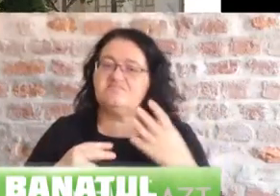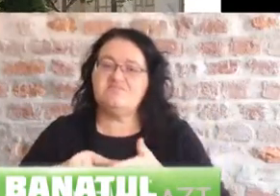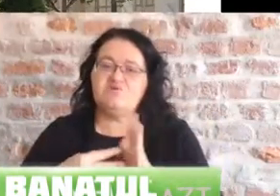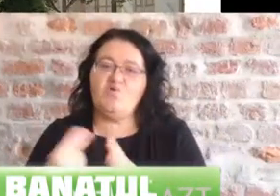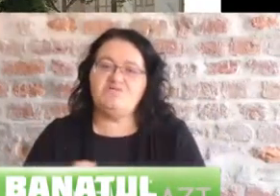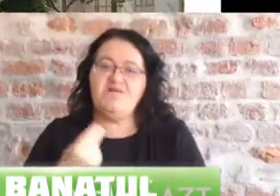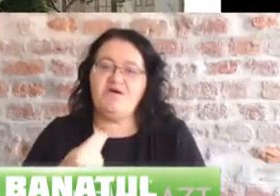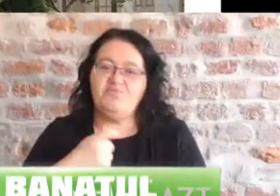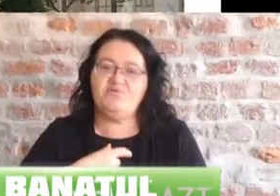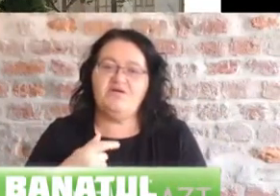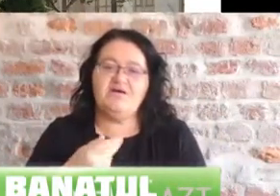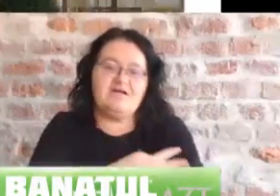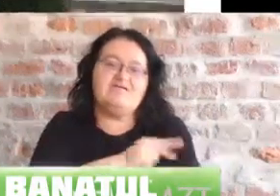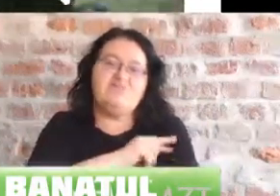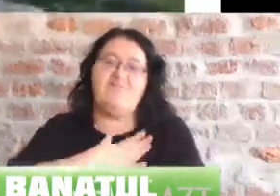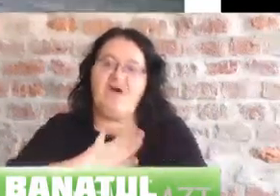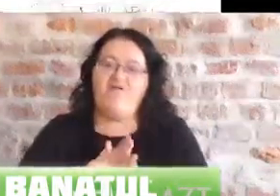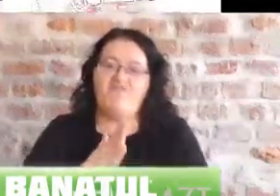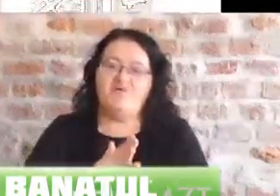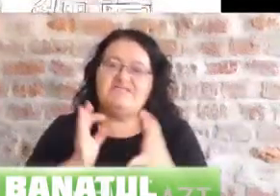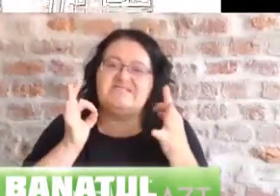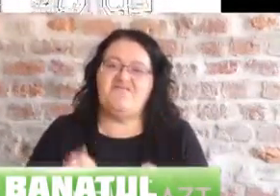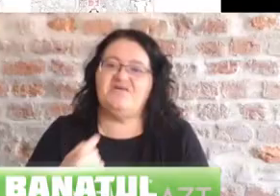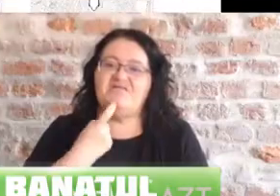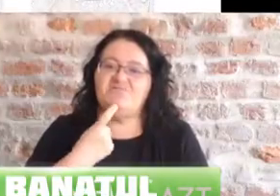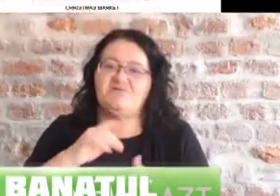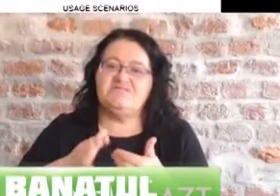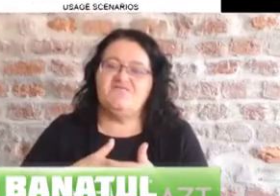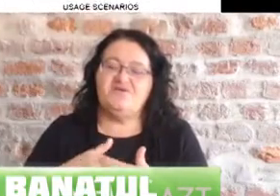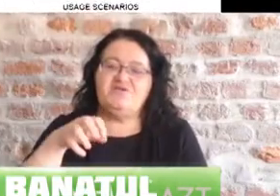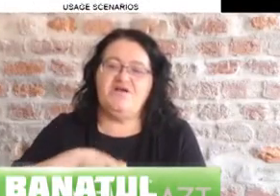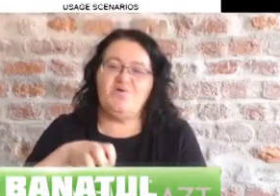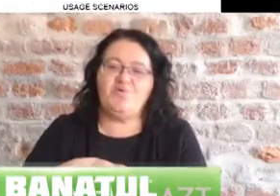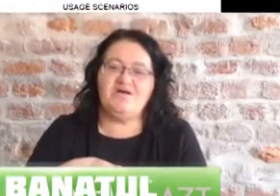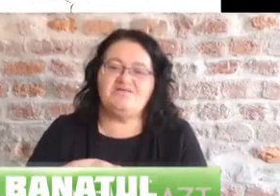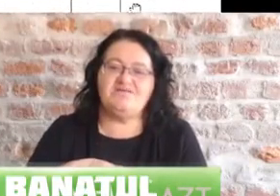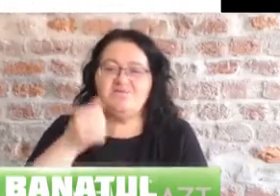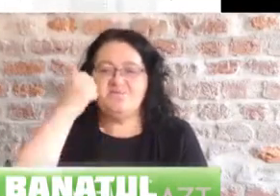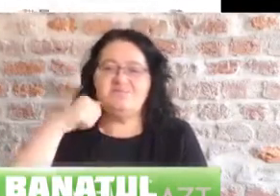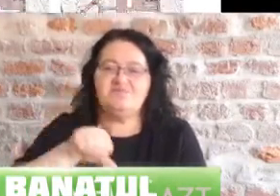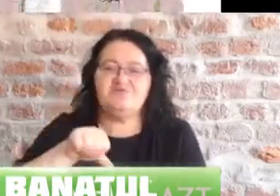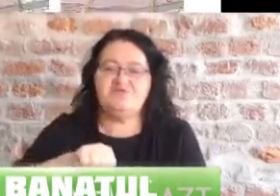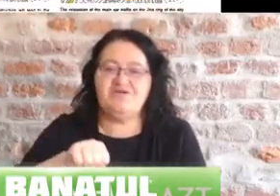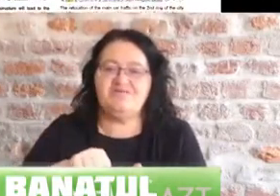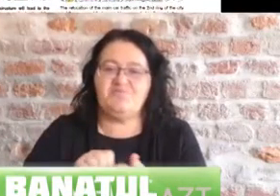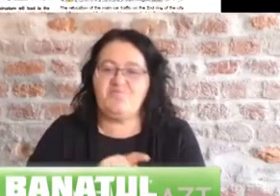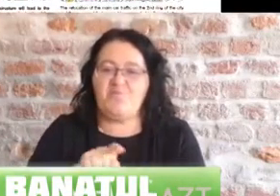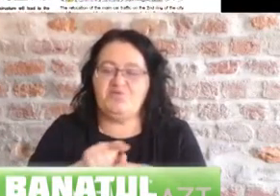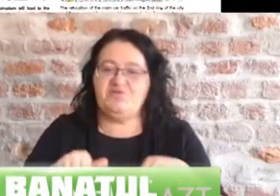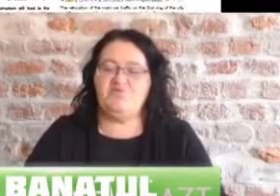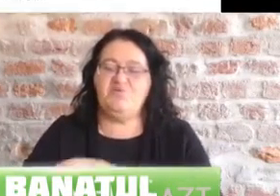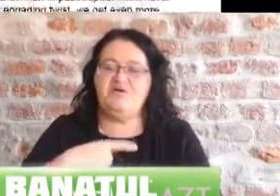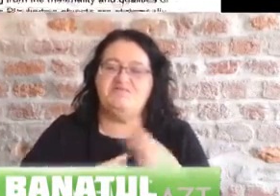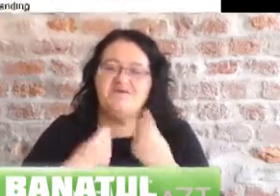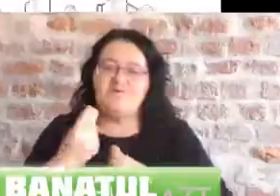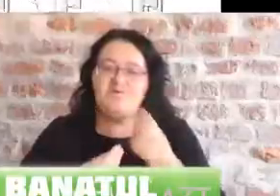bune, misiunea mea a fost să fie Timișoara, eu sunt și vecin, stau în Piața Victoriei la momentul de față și asta